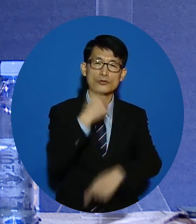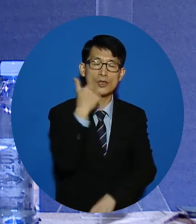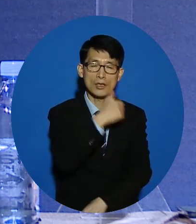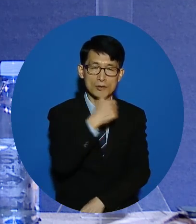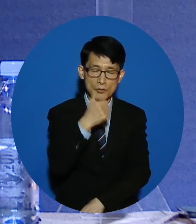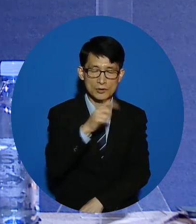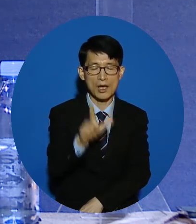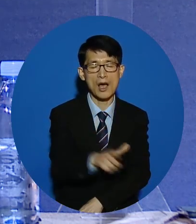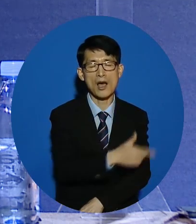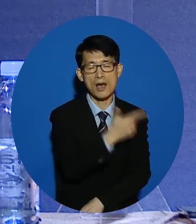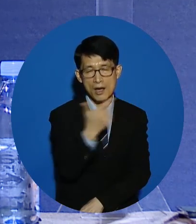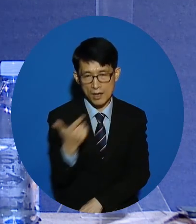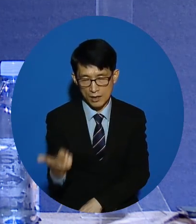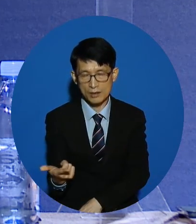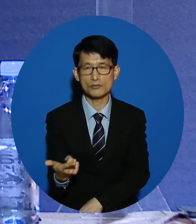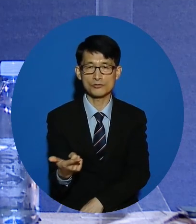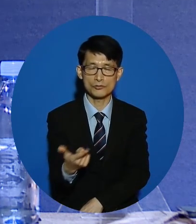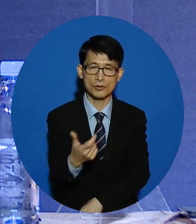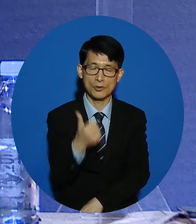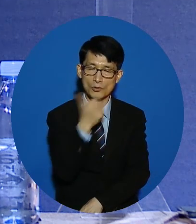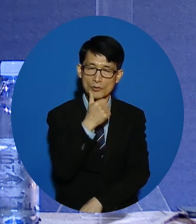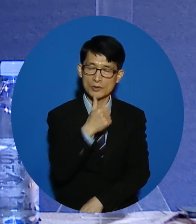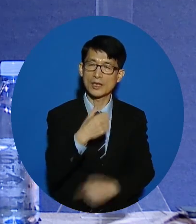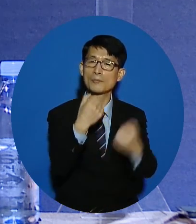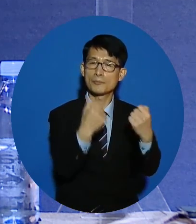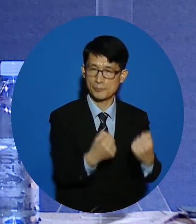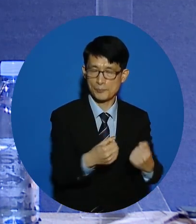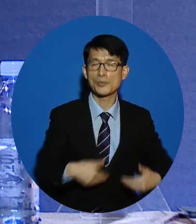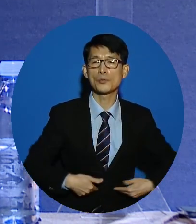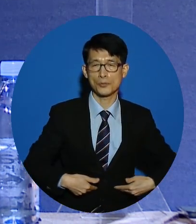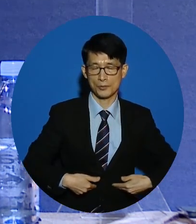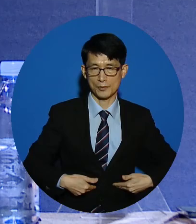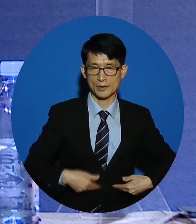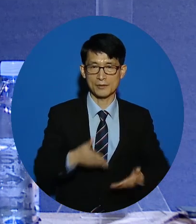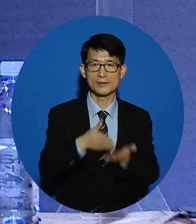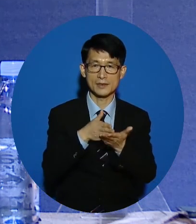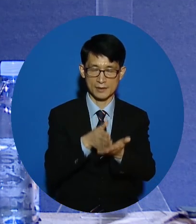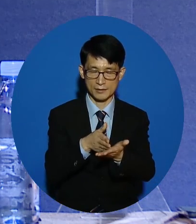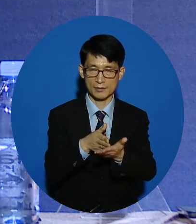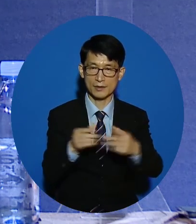수화통역사를 배치하자라는 제안이었고요. 두 번째는